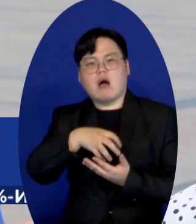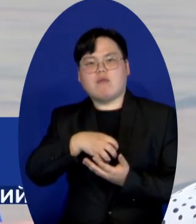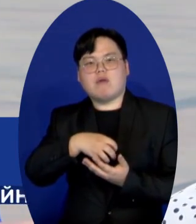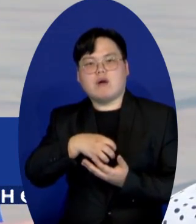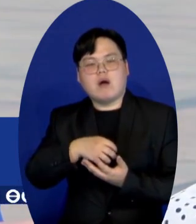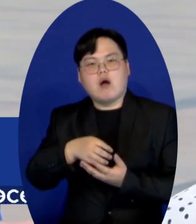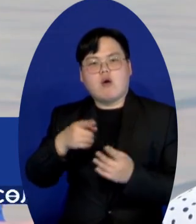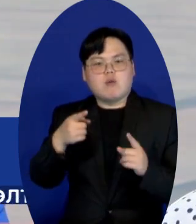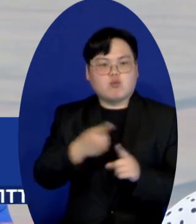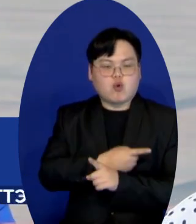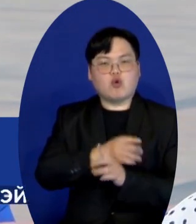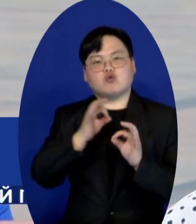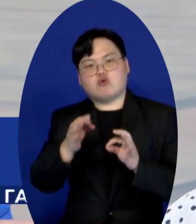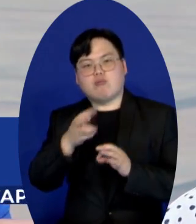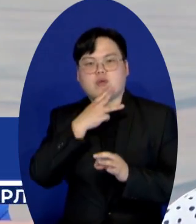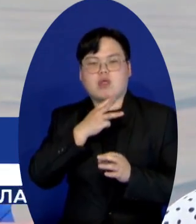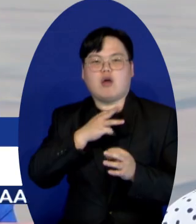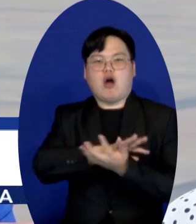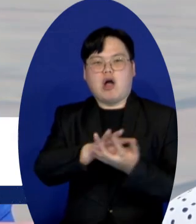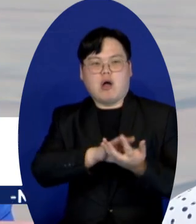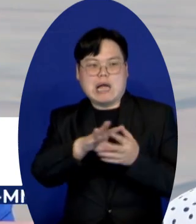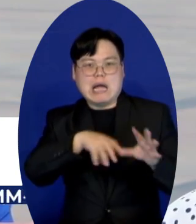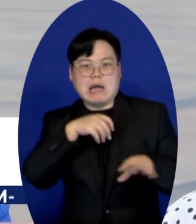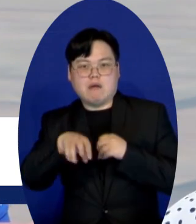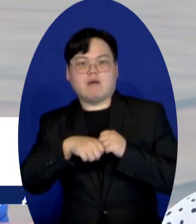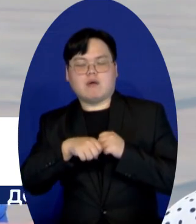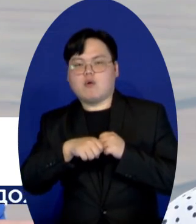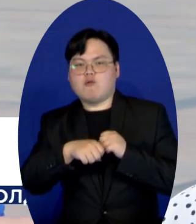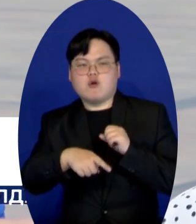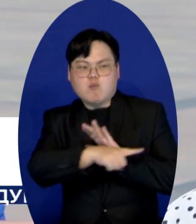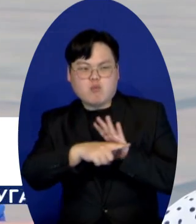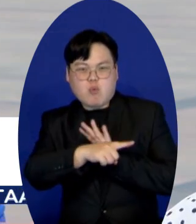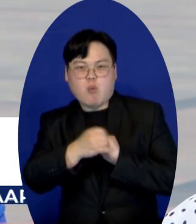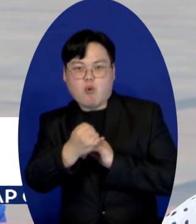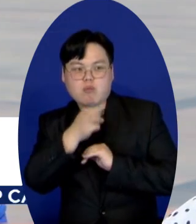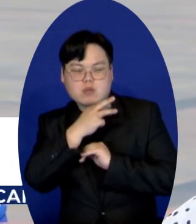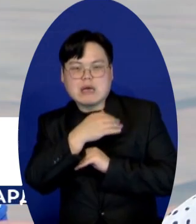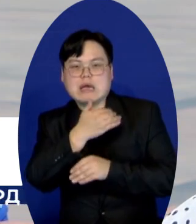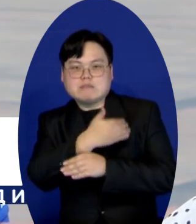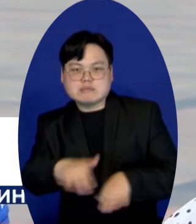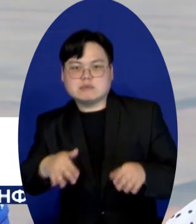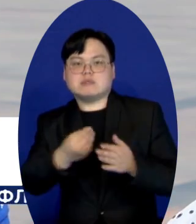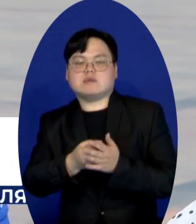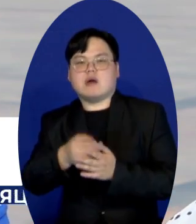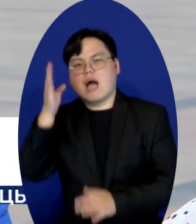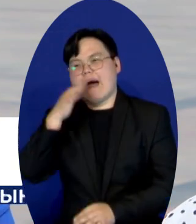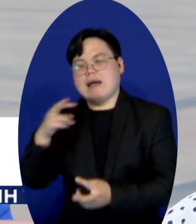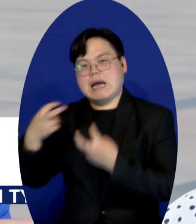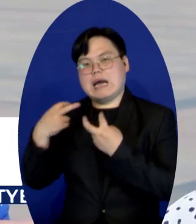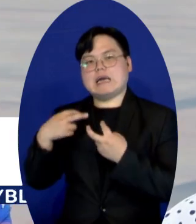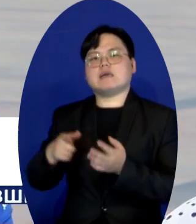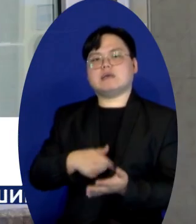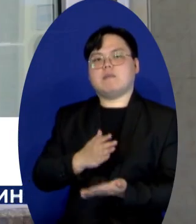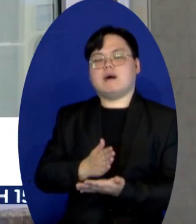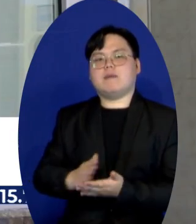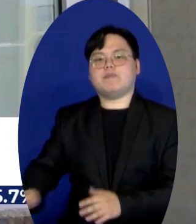одоо буруу сөрөг мэдээлэл одоо авахаас үрсэн сэргийлэх тийм ажлуудыг эрчүүд анхааралтай авах нь зүйтэй